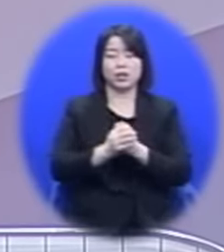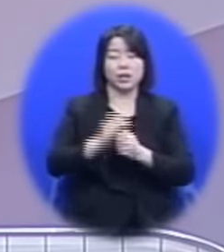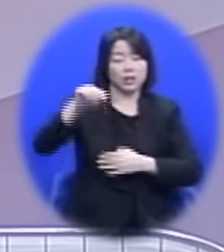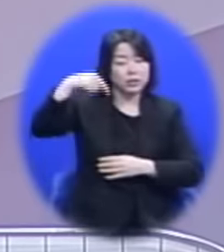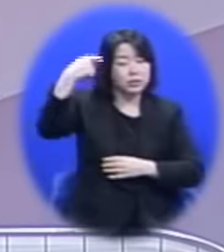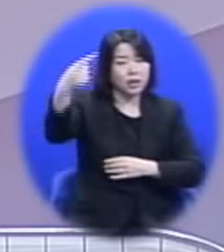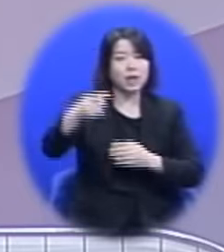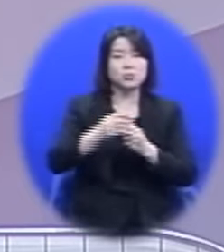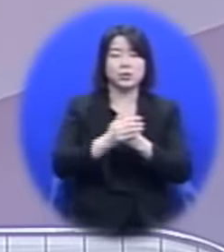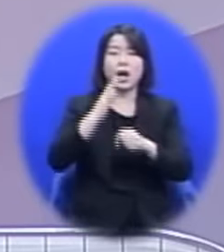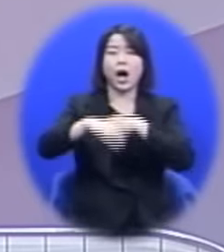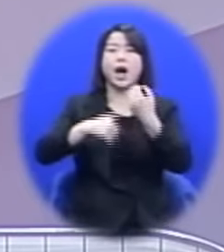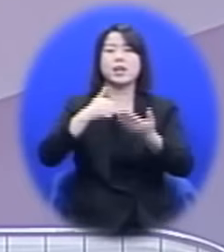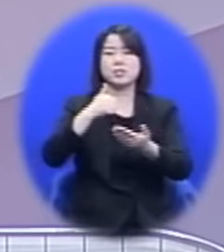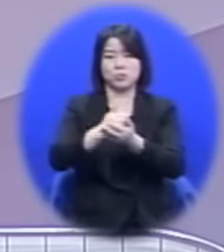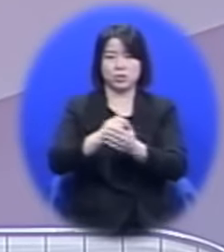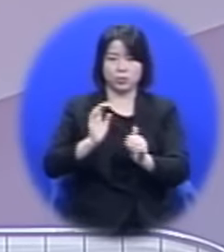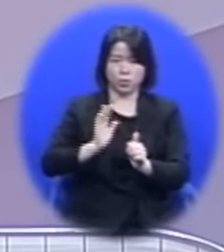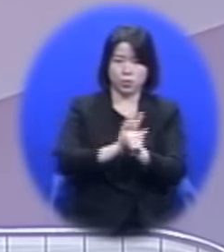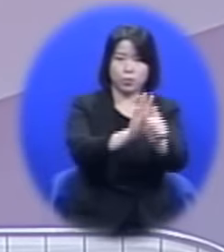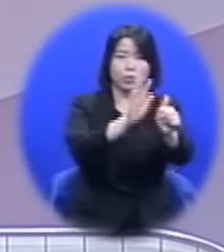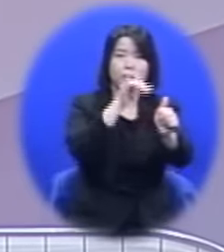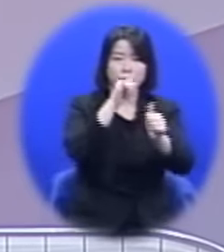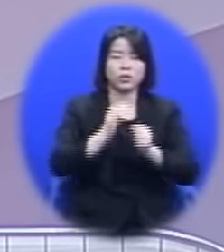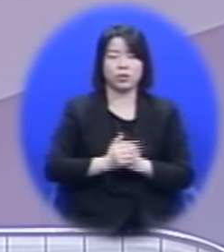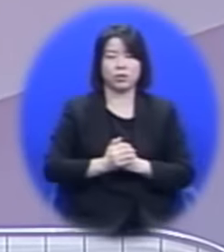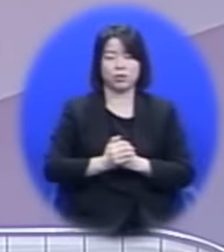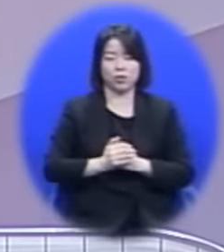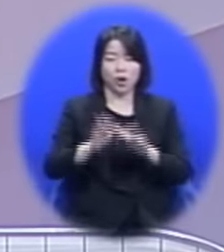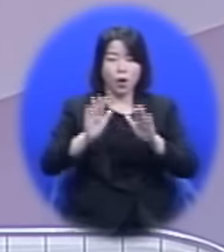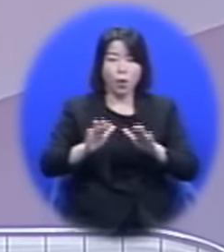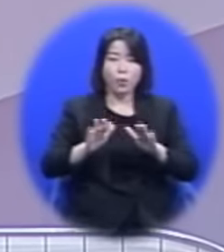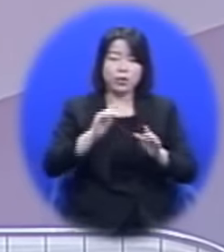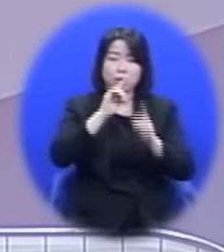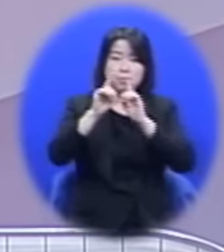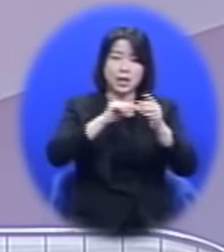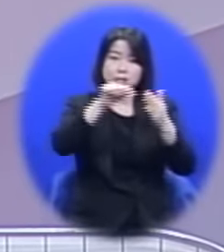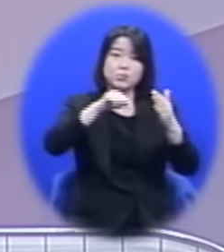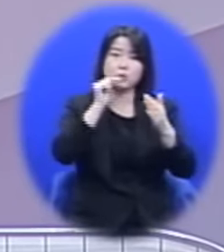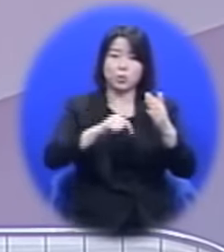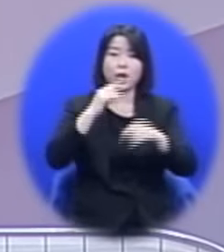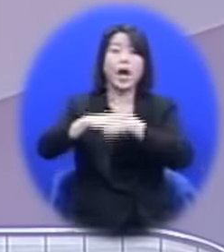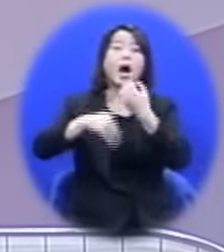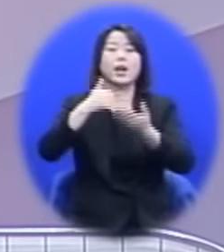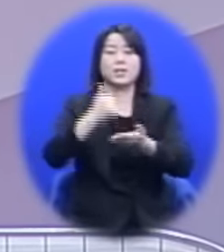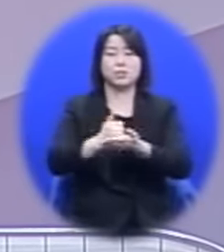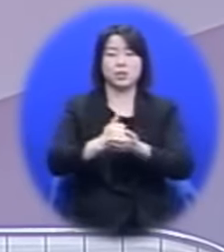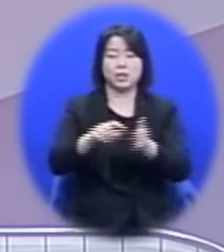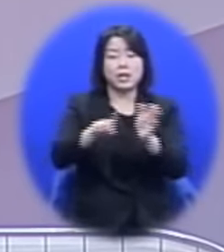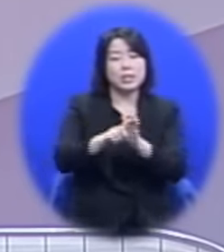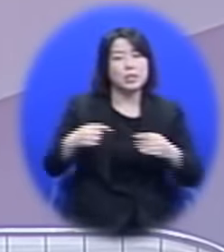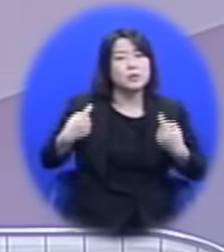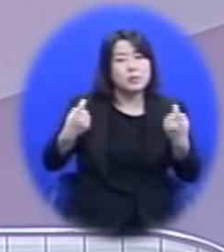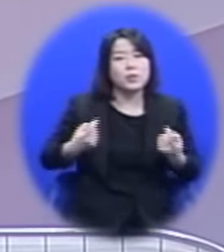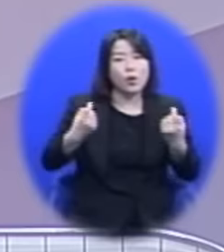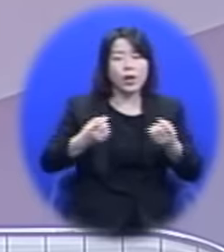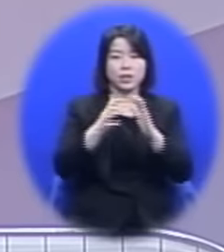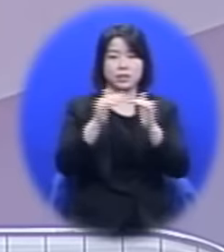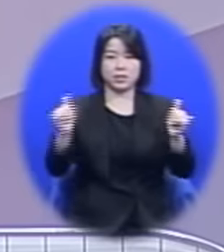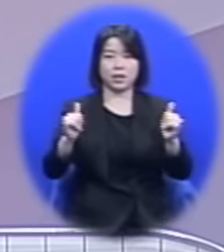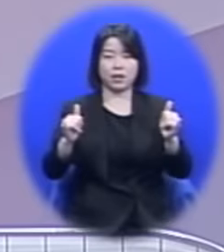다음엔 하나님이 하십니다. 오늘 말씀 속에 하나님이 순례자가